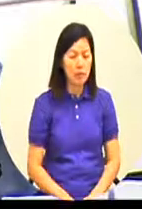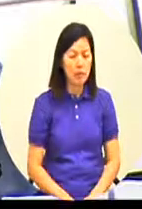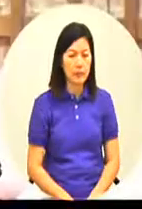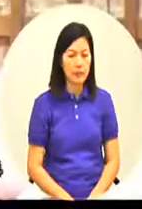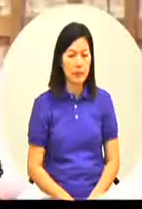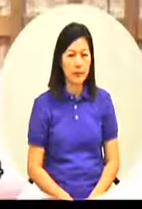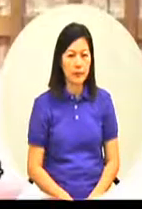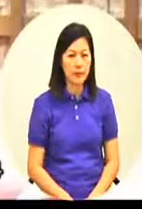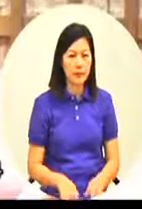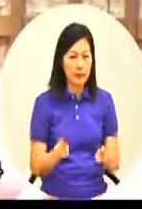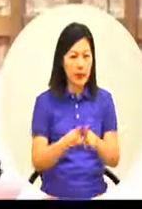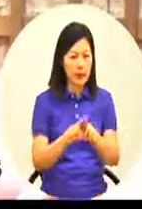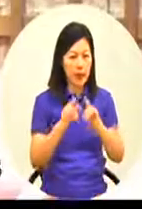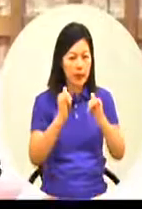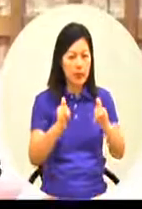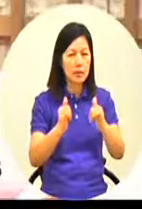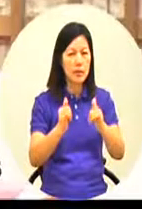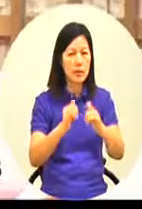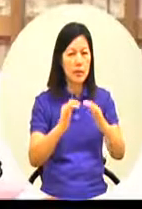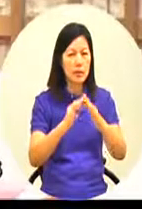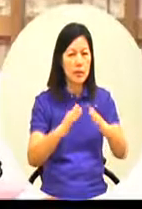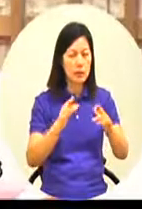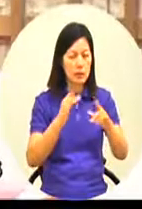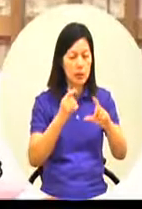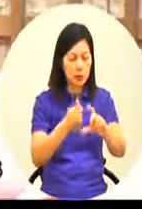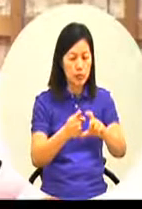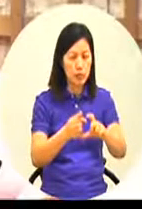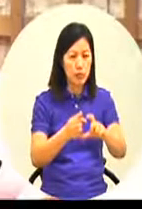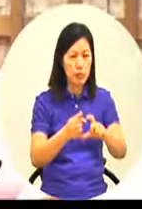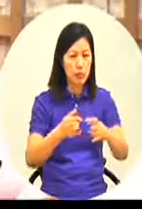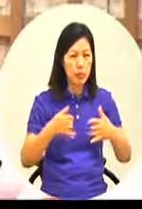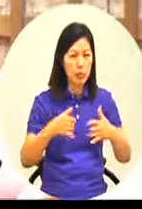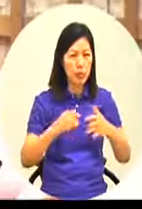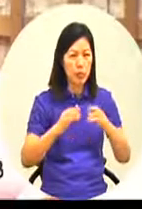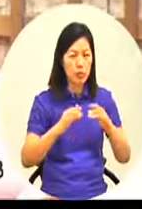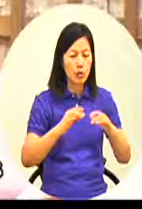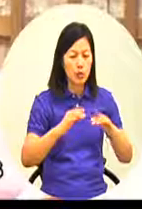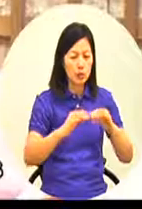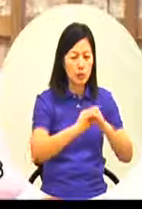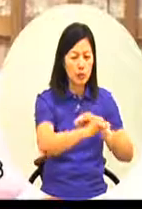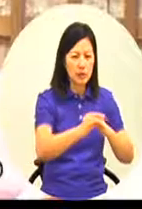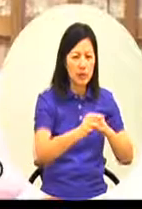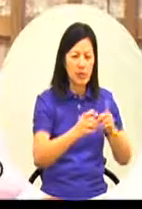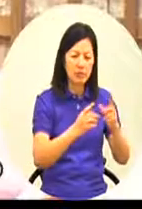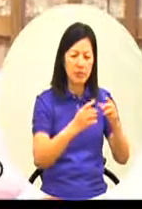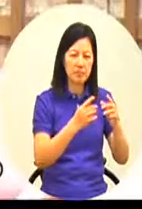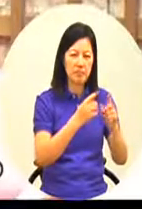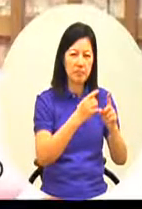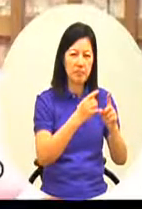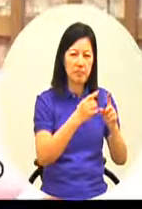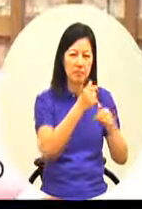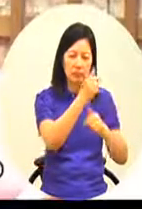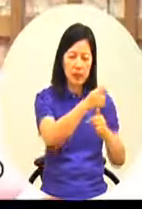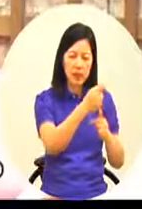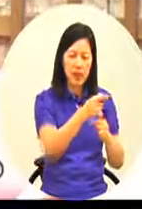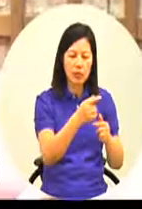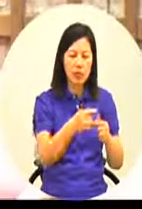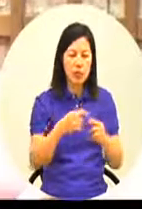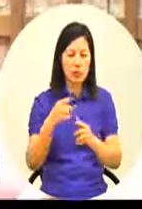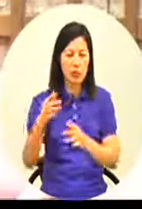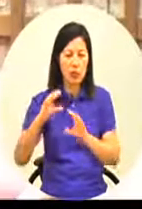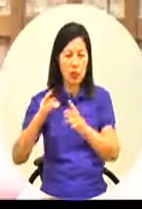一般市区道路的标准是比国道的标准低的，不过我们阳光处。现在像我们的